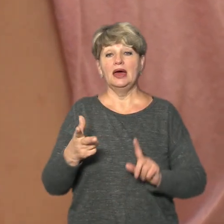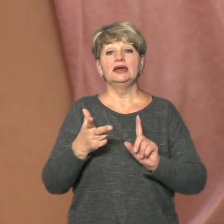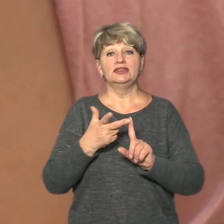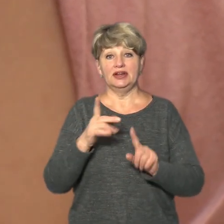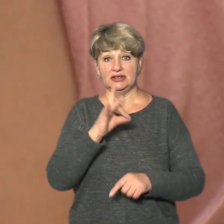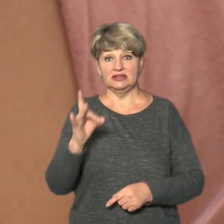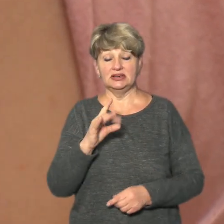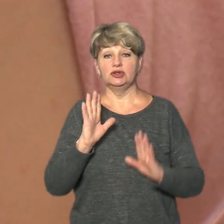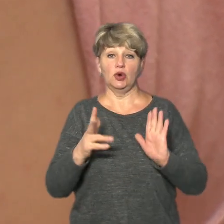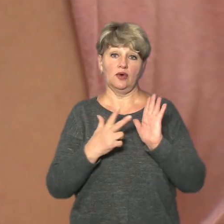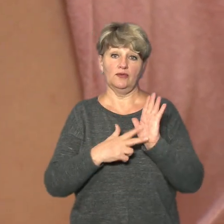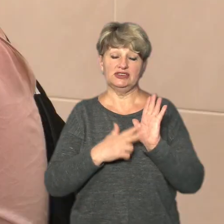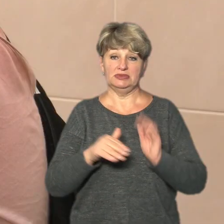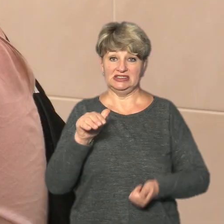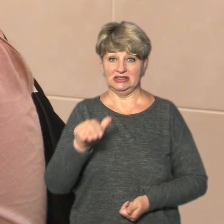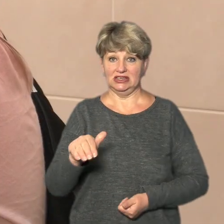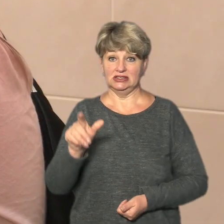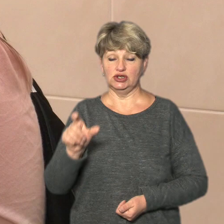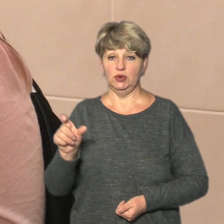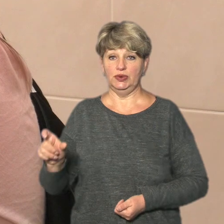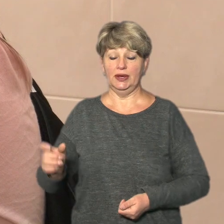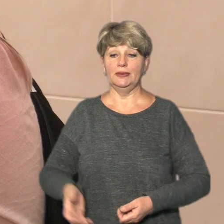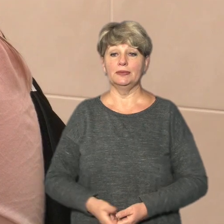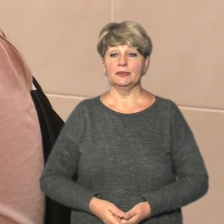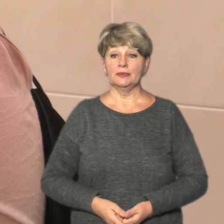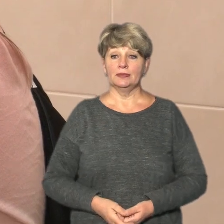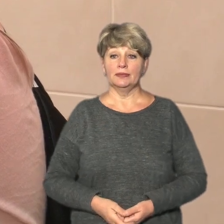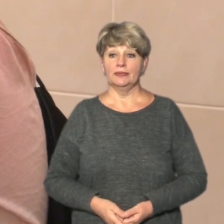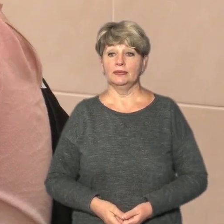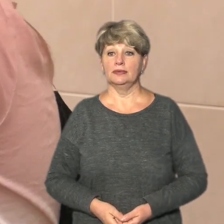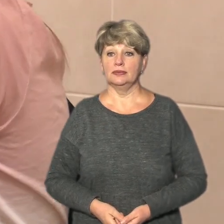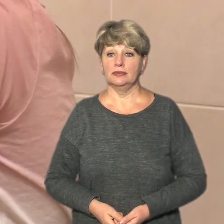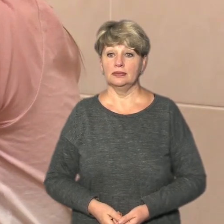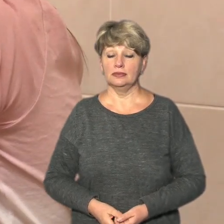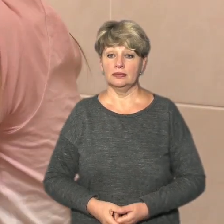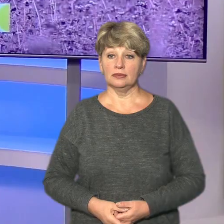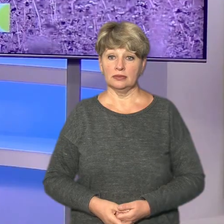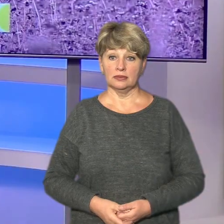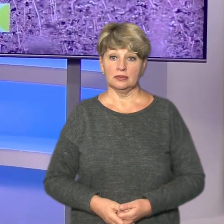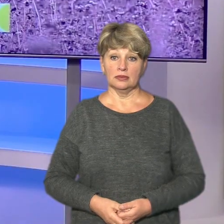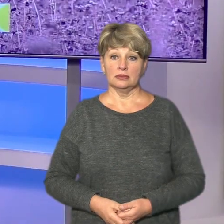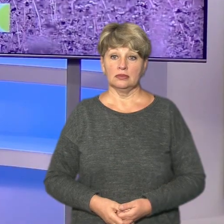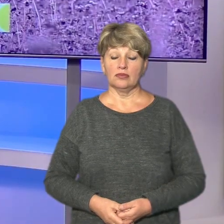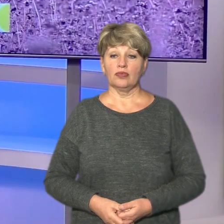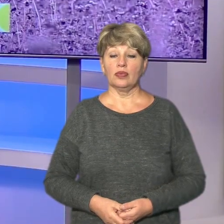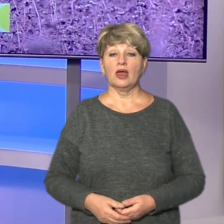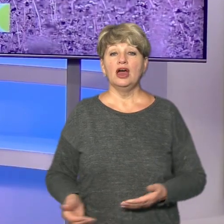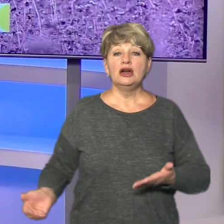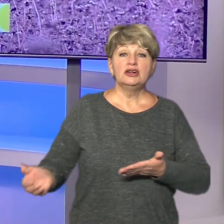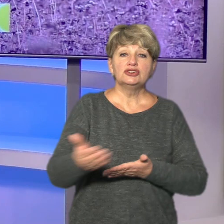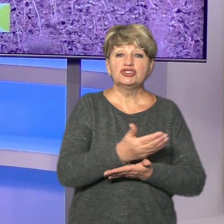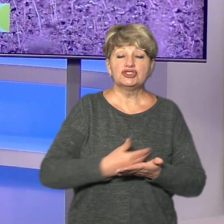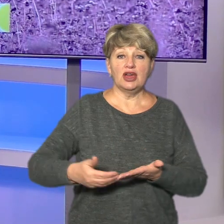лише 80 тисяч Наталія старинець Олександр Кулик новини на суспільному Черкаси жнива на